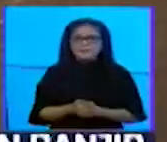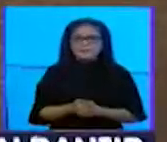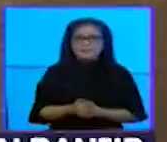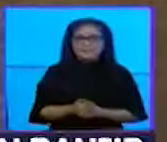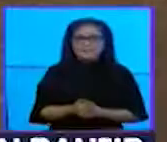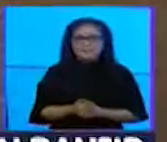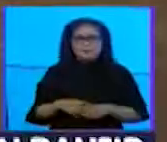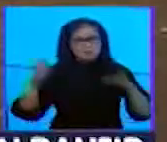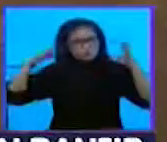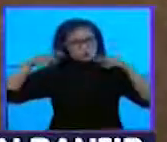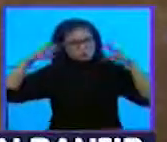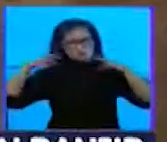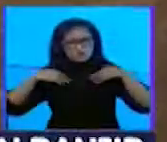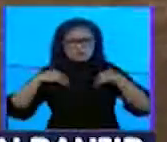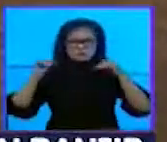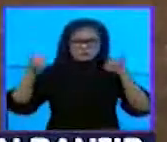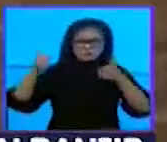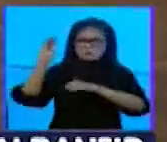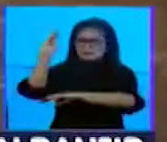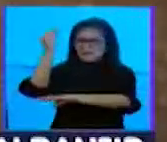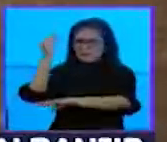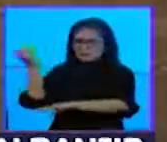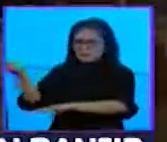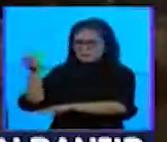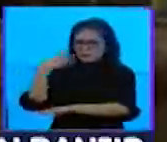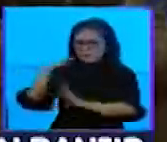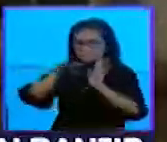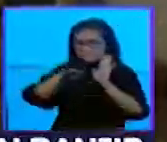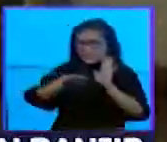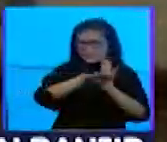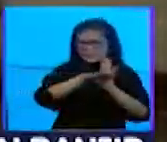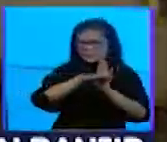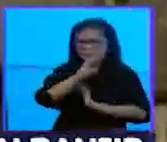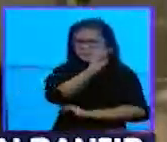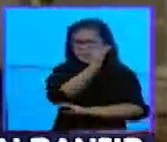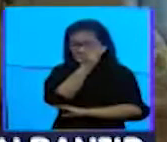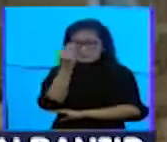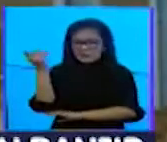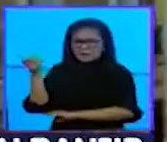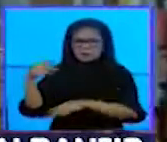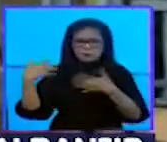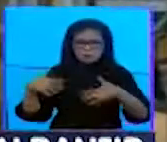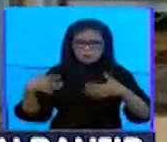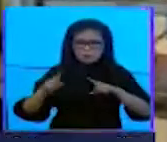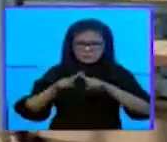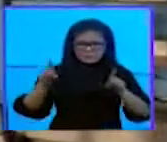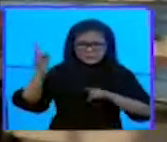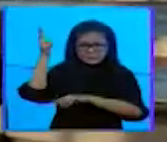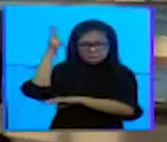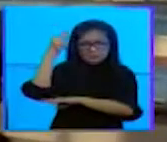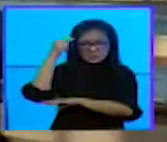lalu menurut Gubernur DKI Jakarta Anies Baswedan melebihi batas daya tampung di DKI Jakarta tahun Pemprov DKI Jakarta memastikan